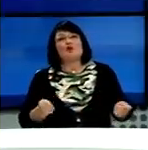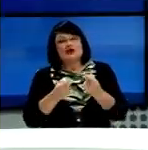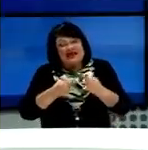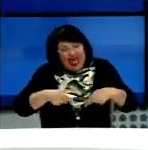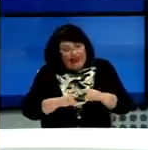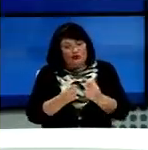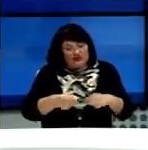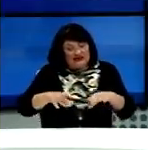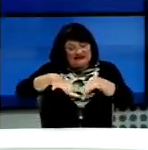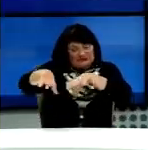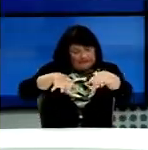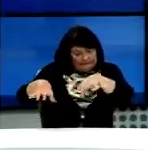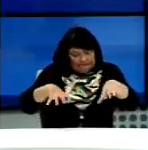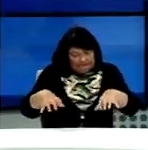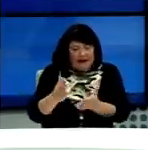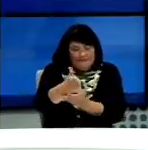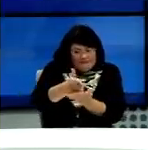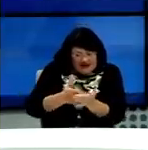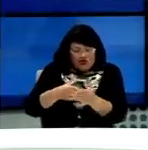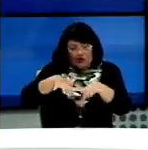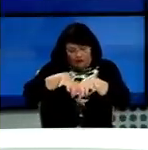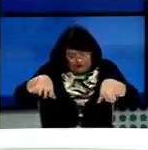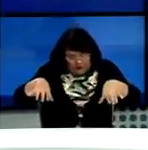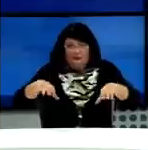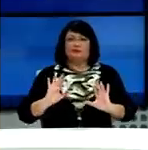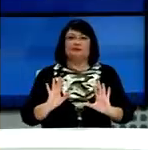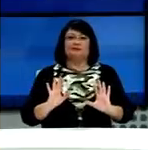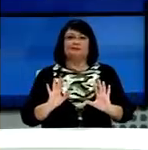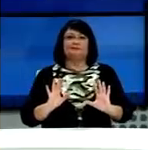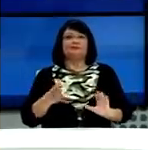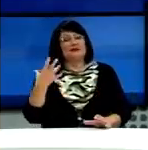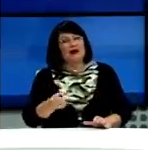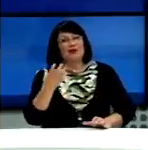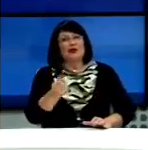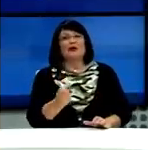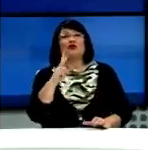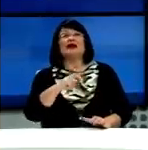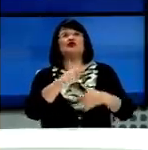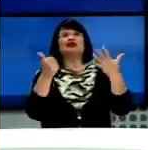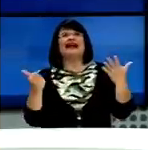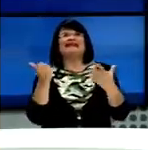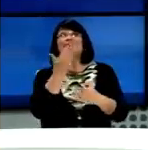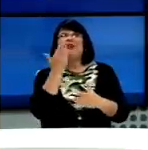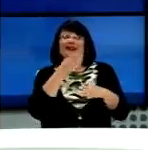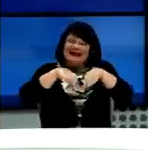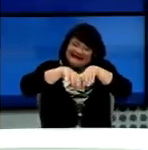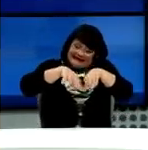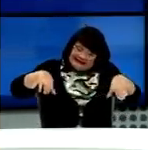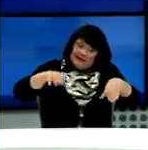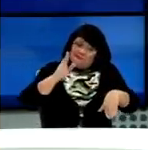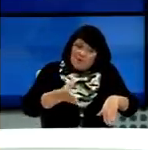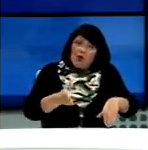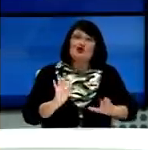αίθουσες, τις σχολικές τάξεις στα δύο, ξεκινώντας από αυτές που έχουν 26 μαθητές. Μπορείτε να το